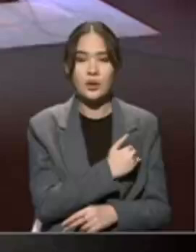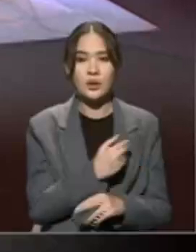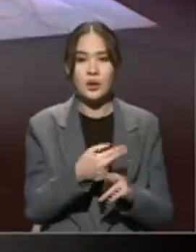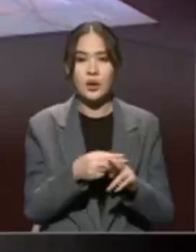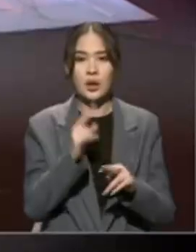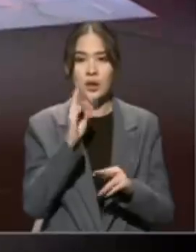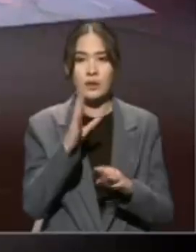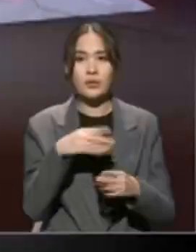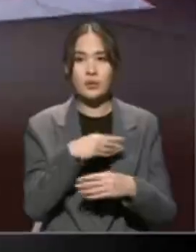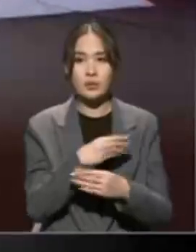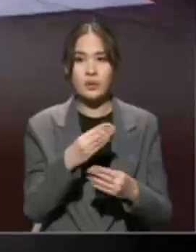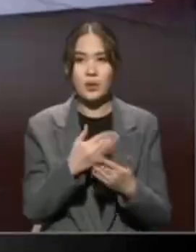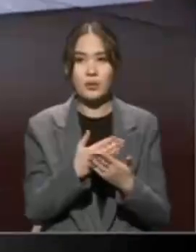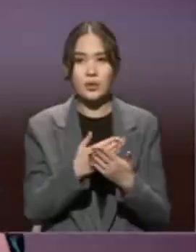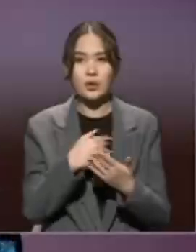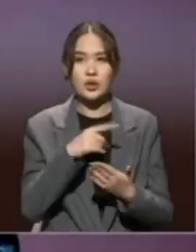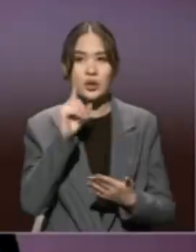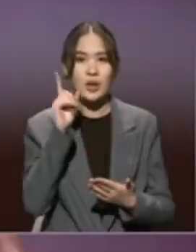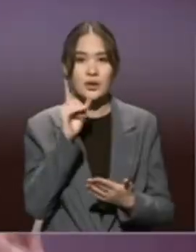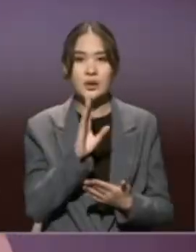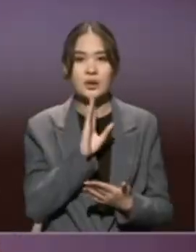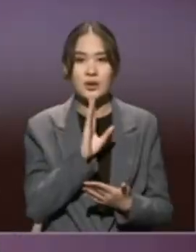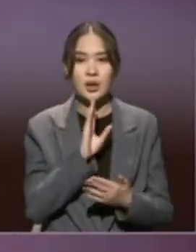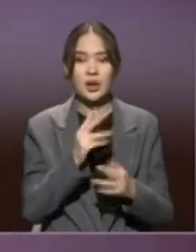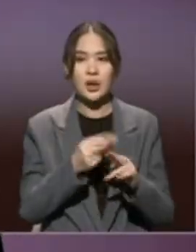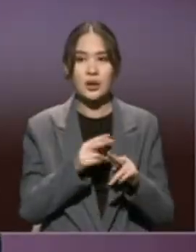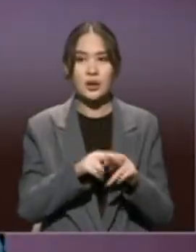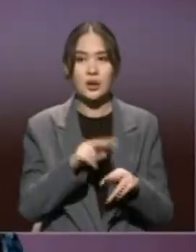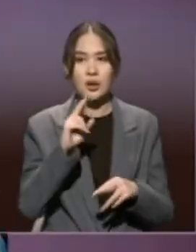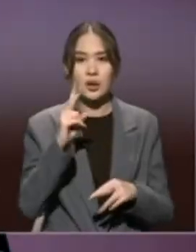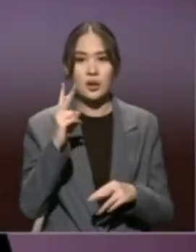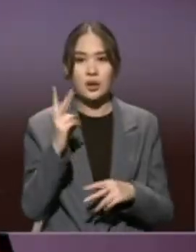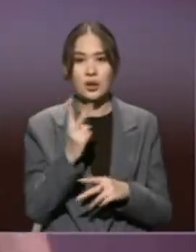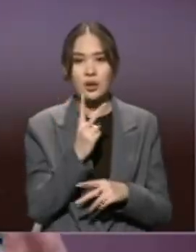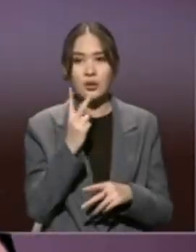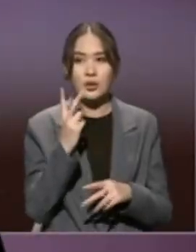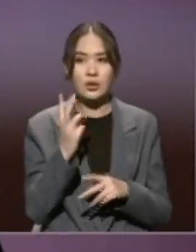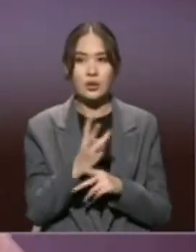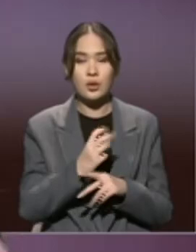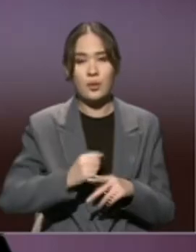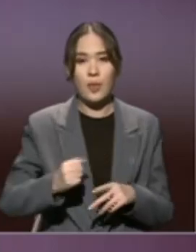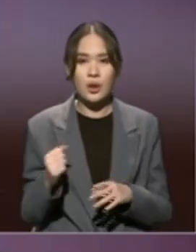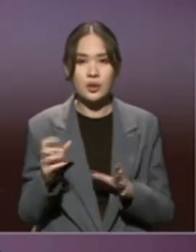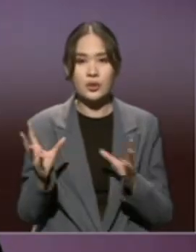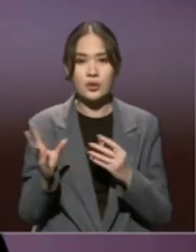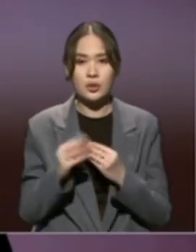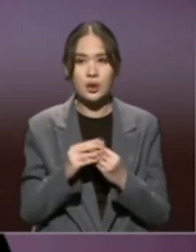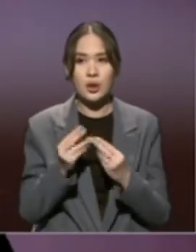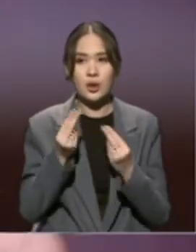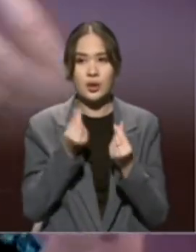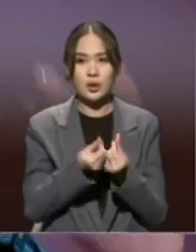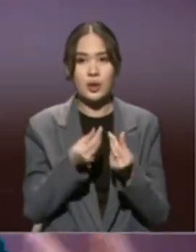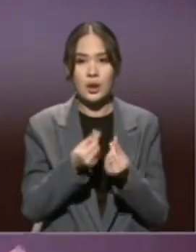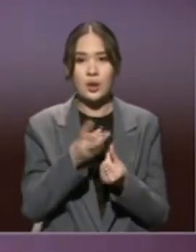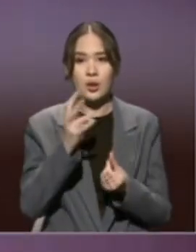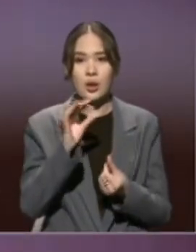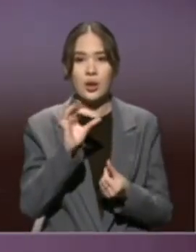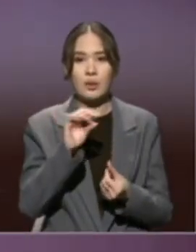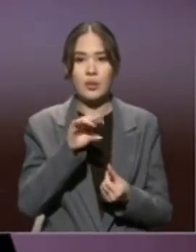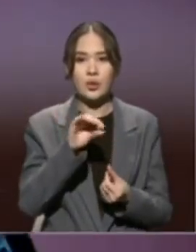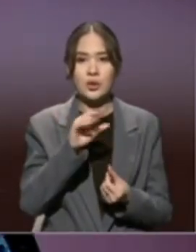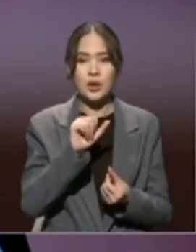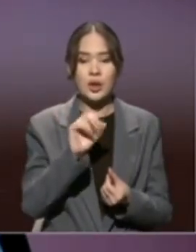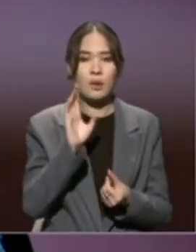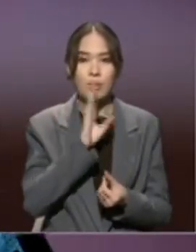алып беріп жатырмын жас қыздарға, мысалға оларда 2-3 айтады ғой, құрбыларымен тұрып сөйтіп төлеп жатыр, бірақ ипотеканы ата анасы алып беріп